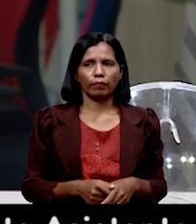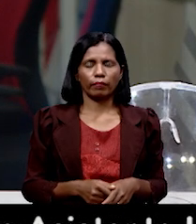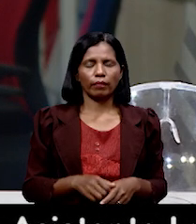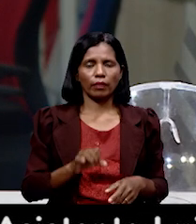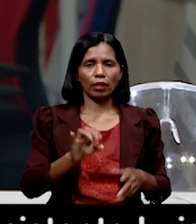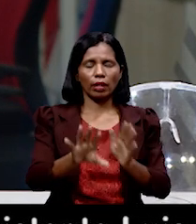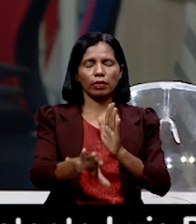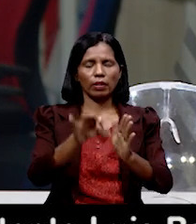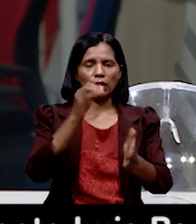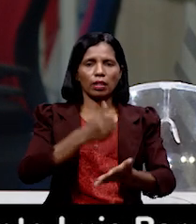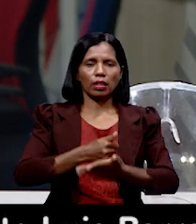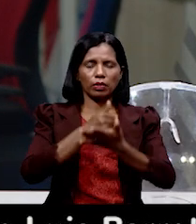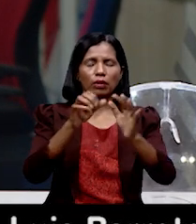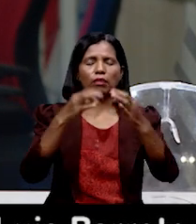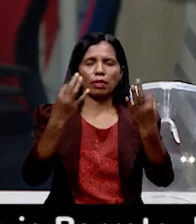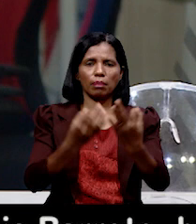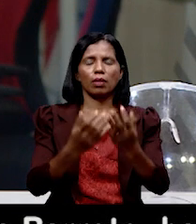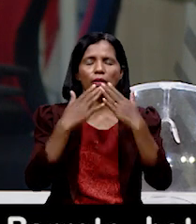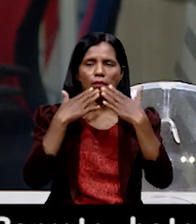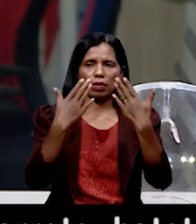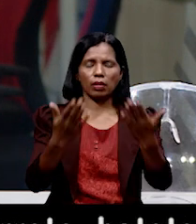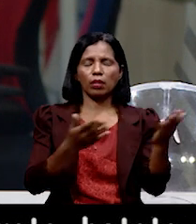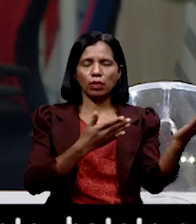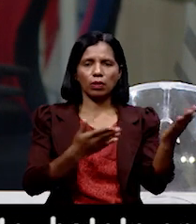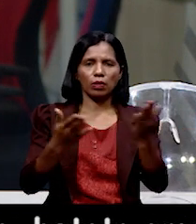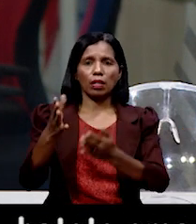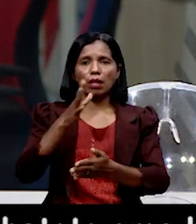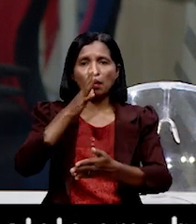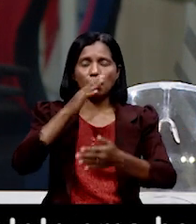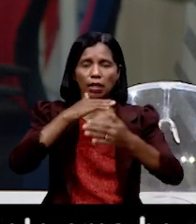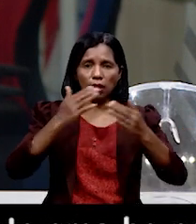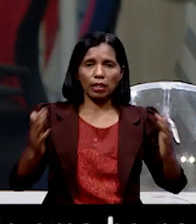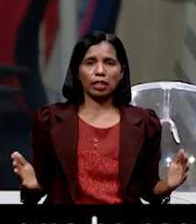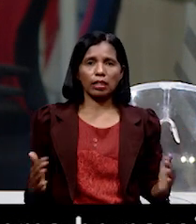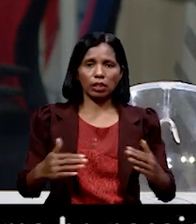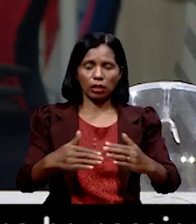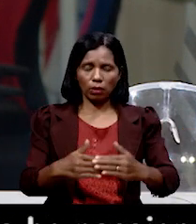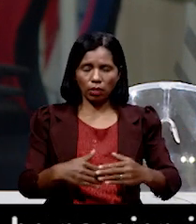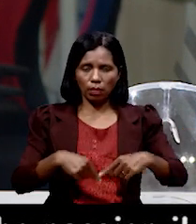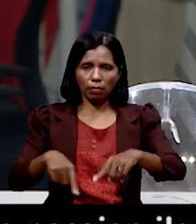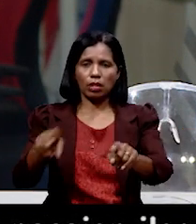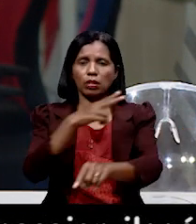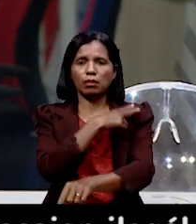Atuhetang asistensia, familia obrigado, hulang inang ising rua ba Centro Saúde.